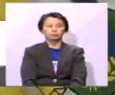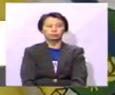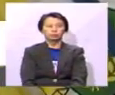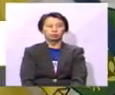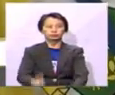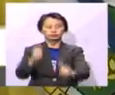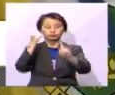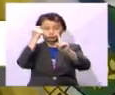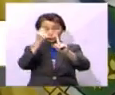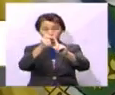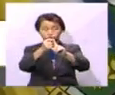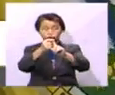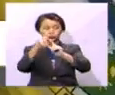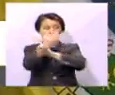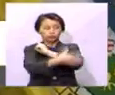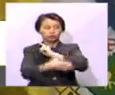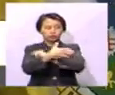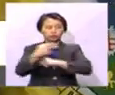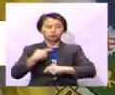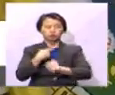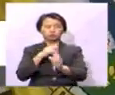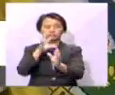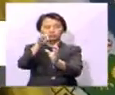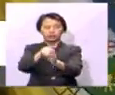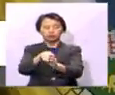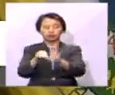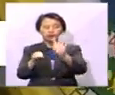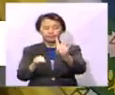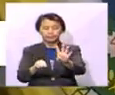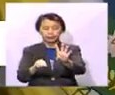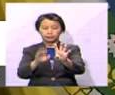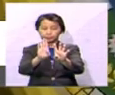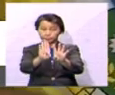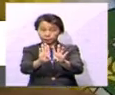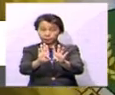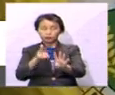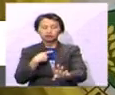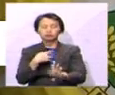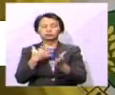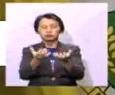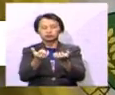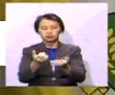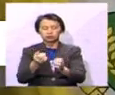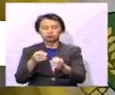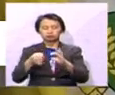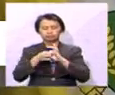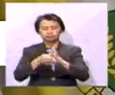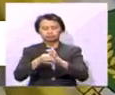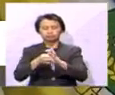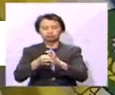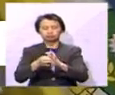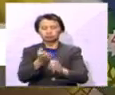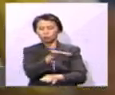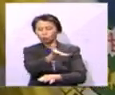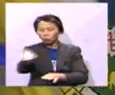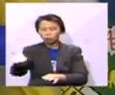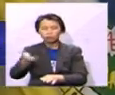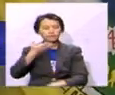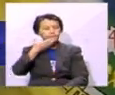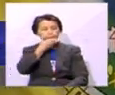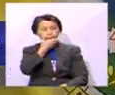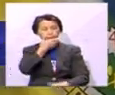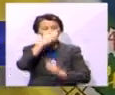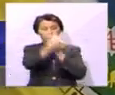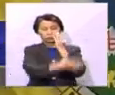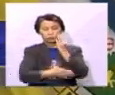Tujuan kita masuk Belia 4B ini, kita nak rapatkan sama ukhuwah kita di kalangan seluruh belia-belia di seluruh